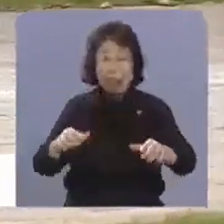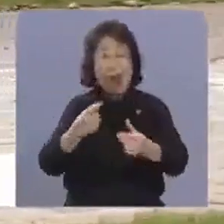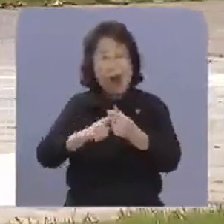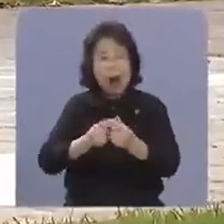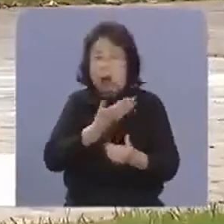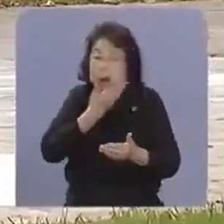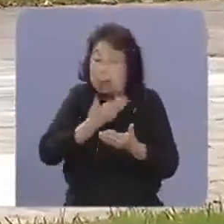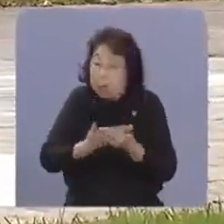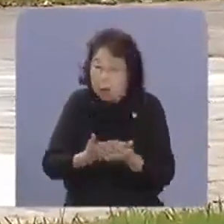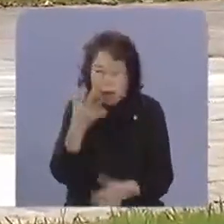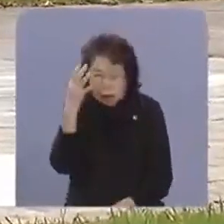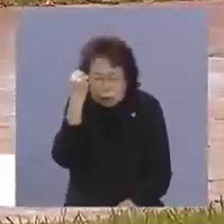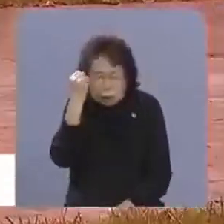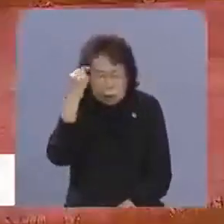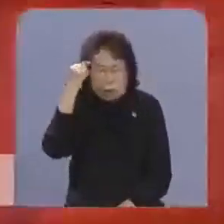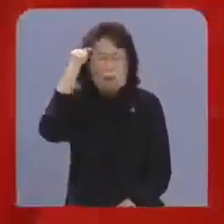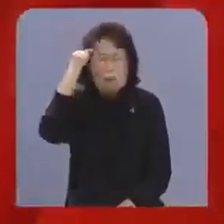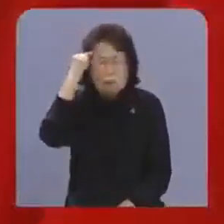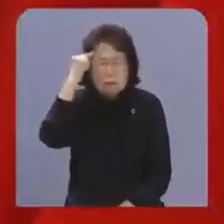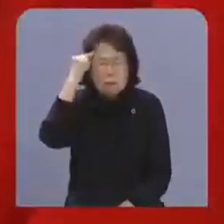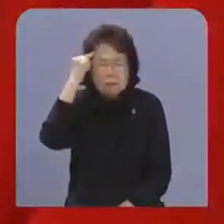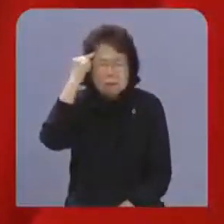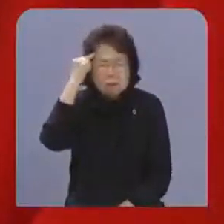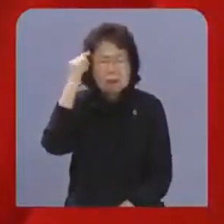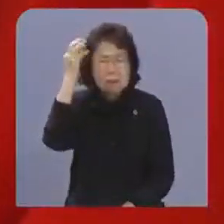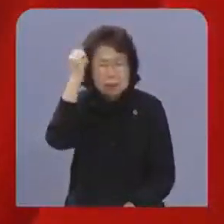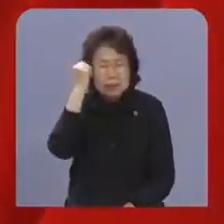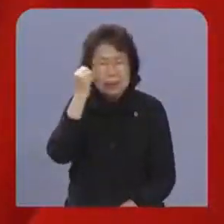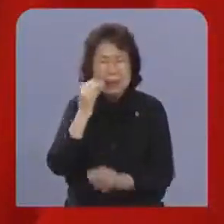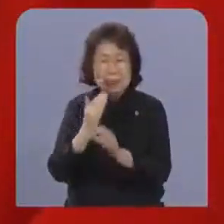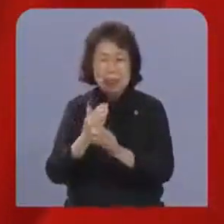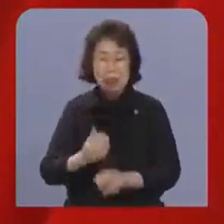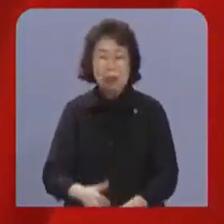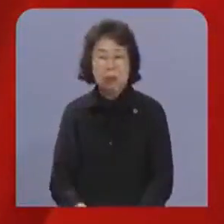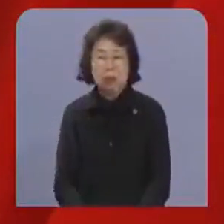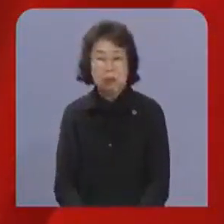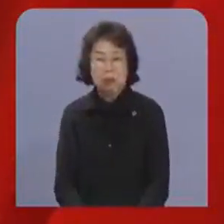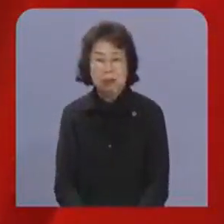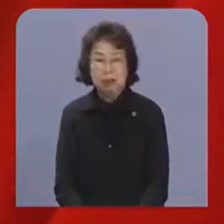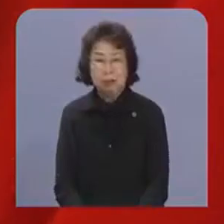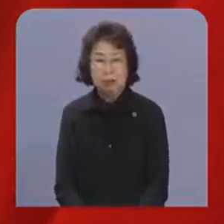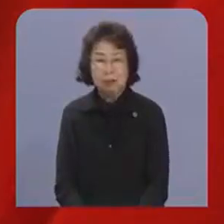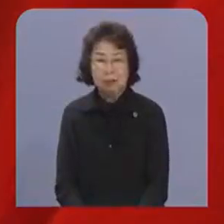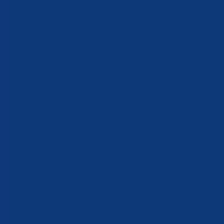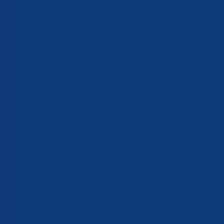한글의 소중함을 되새기는 뜻깊은 시간을 보냈습니다. KBS 뉴스 이철재입니다.